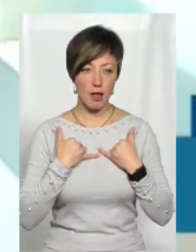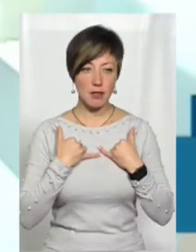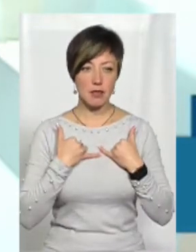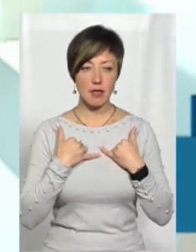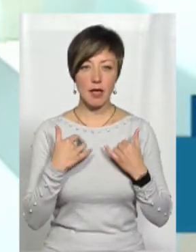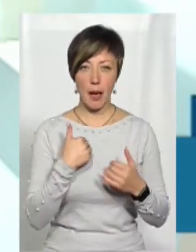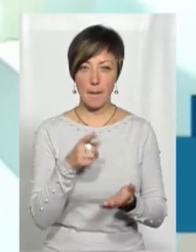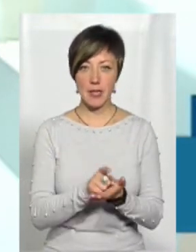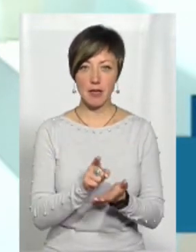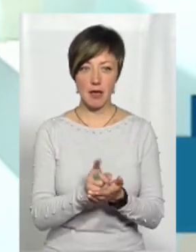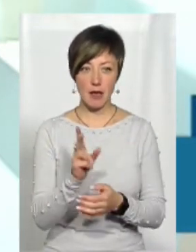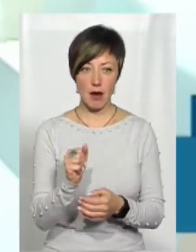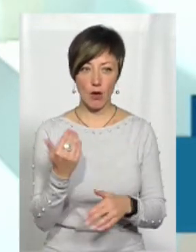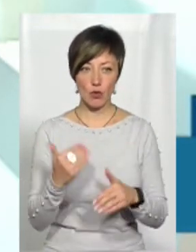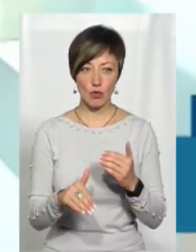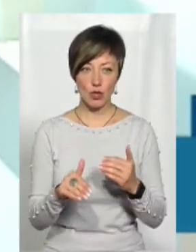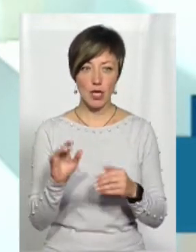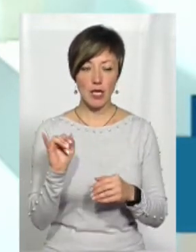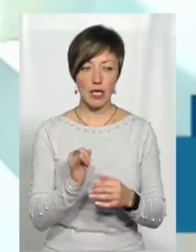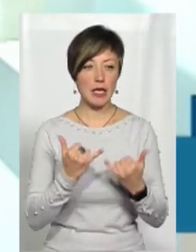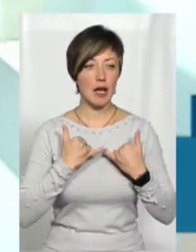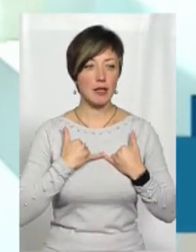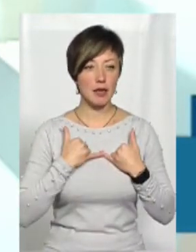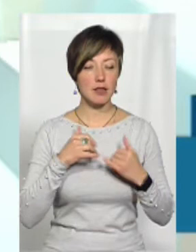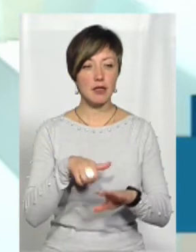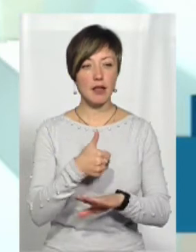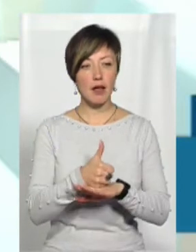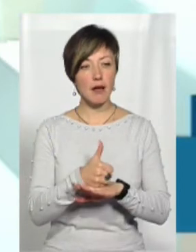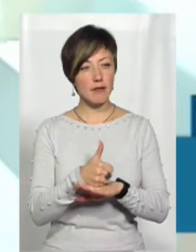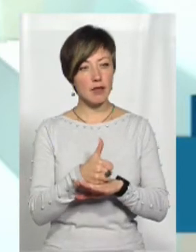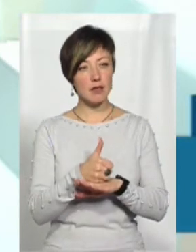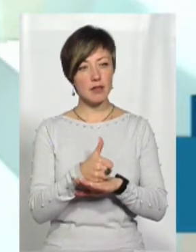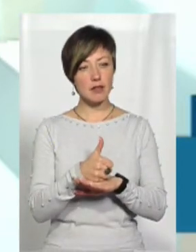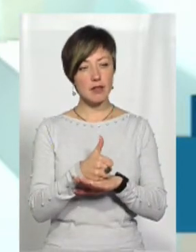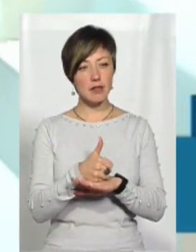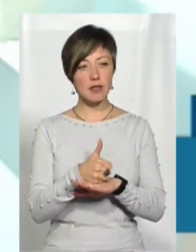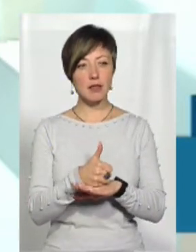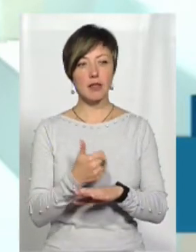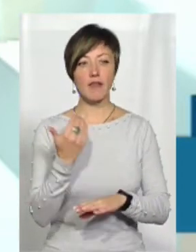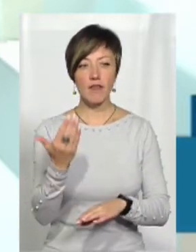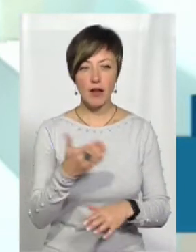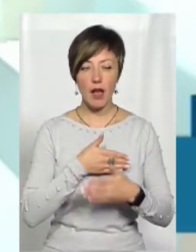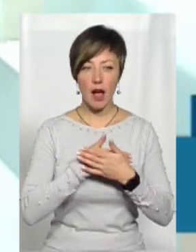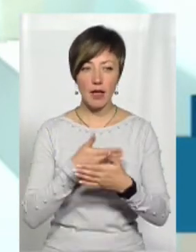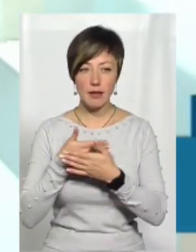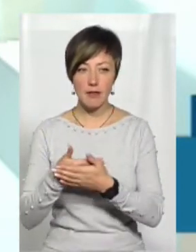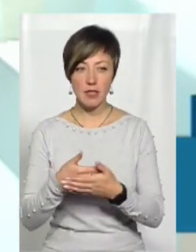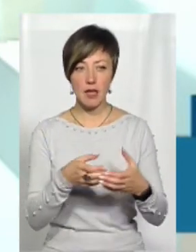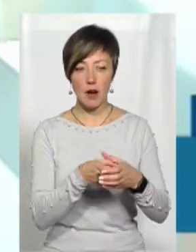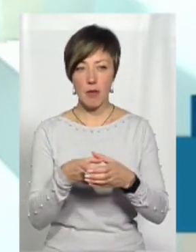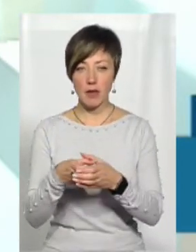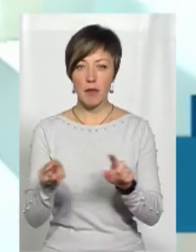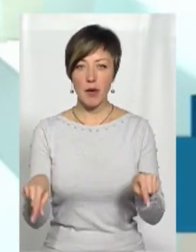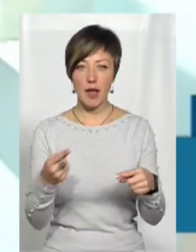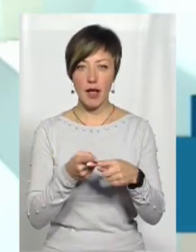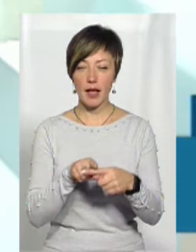ну, я пенсионерка уже, и для нас самое главное, чтобы вы, активисты громадские,